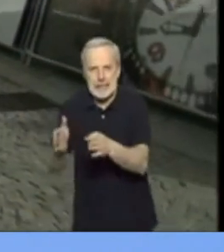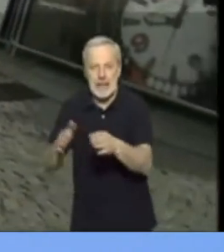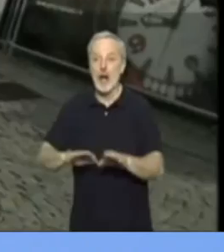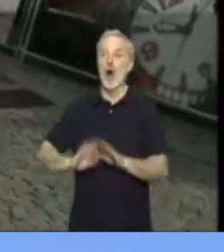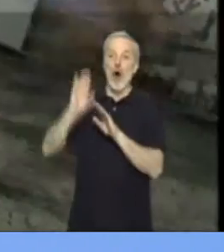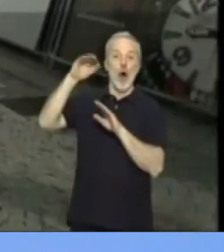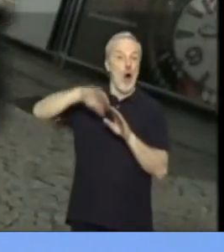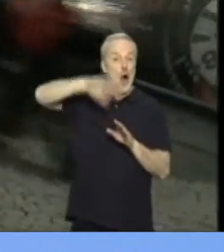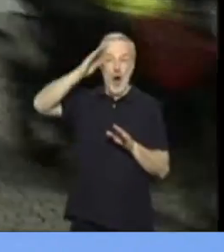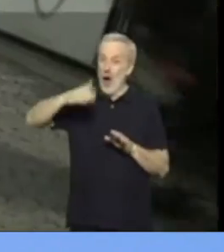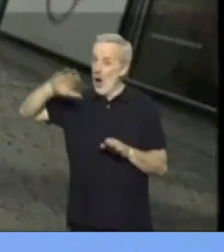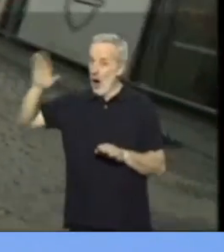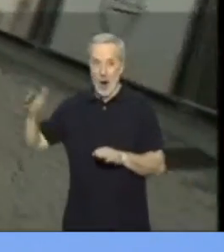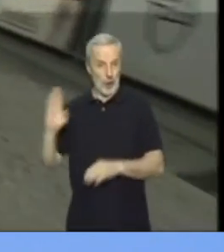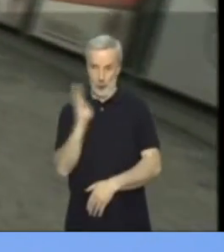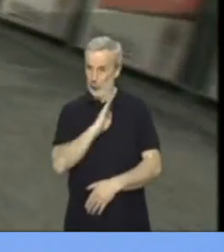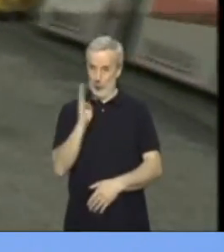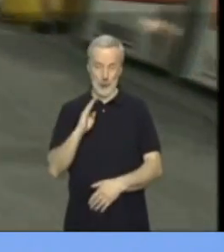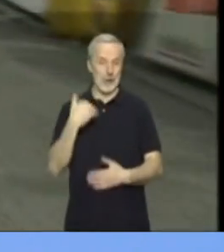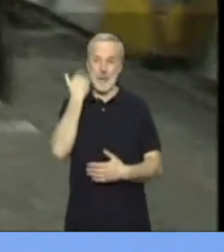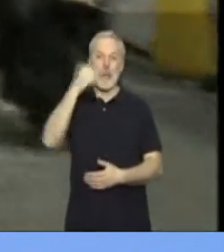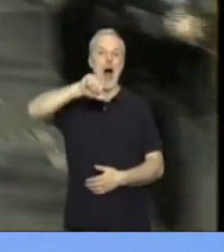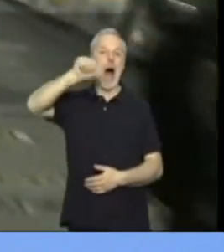u nás nejsou, takže kopce je třeba využívat